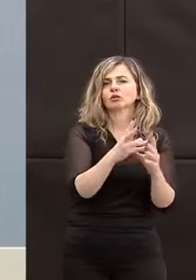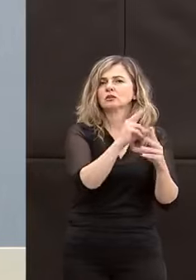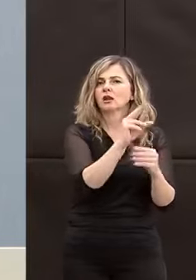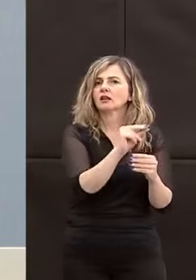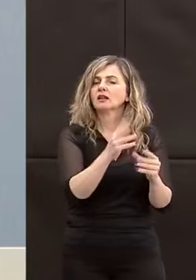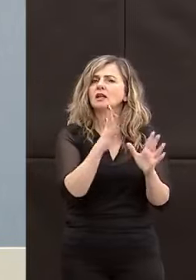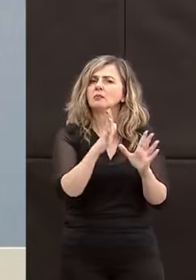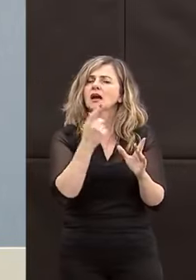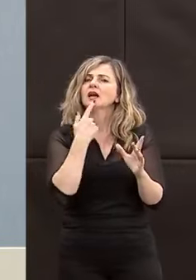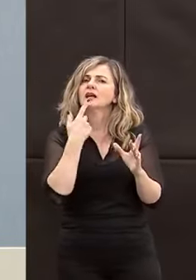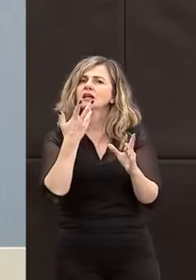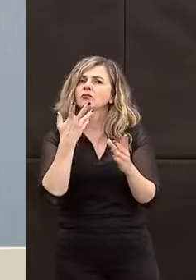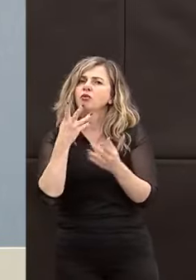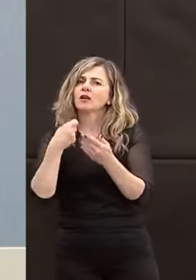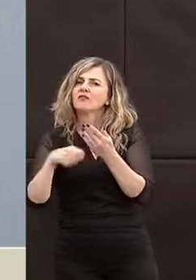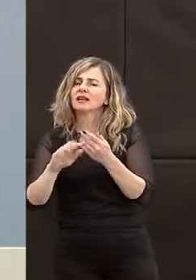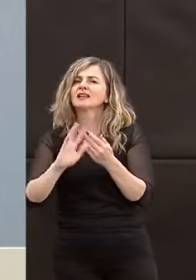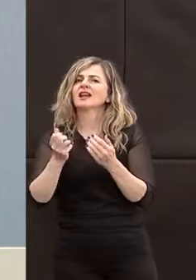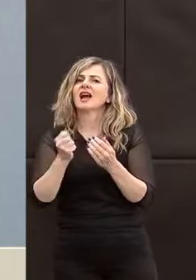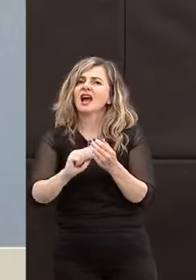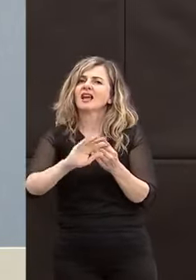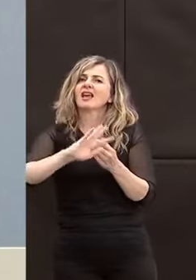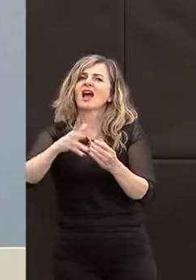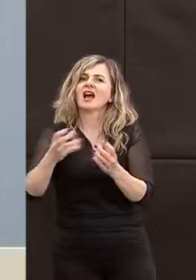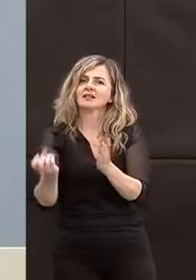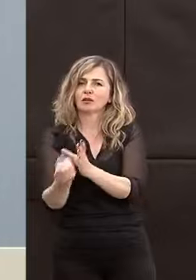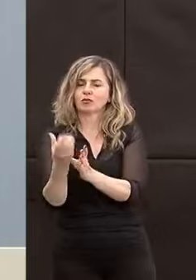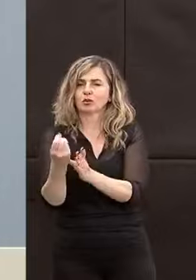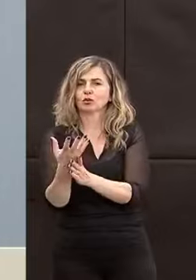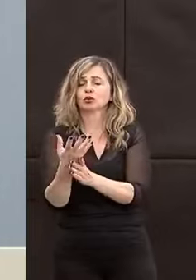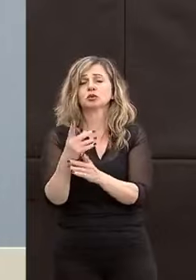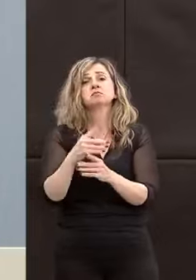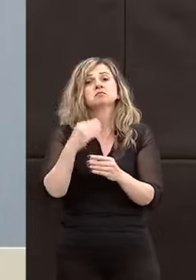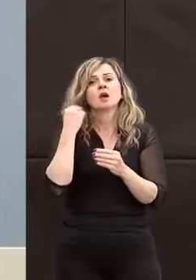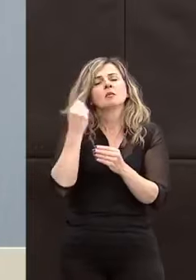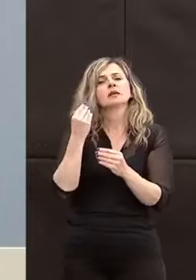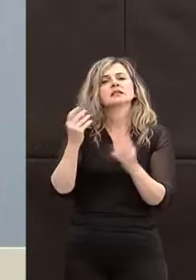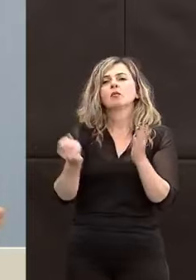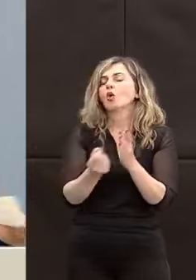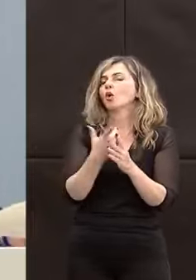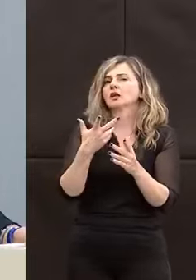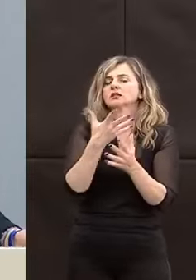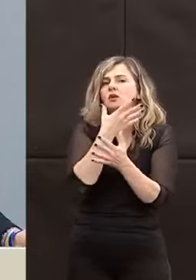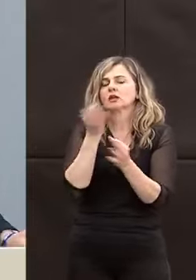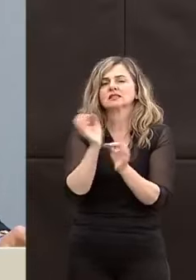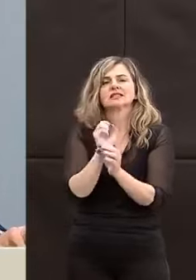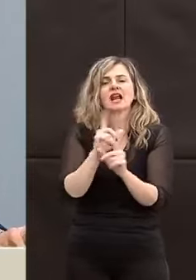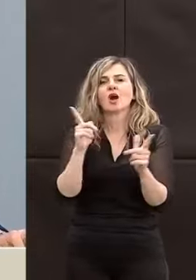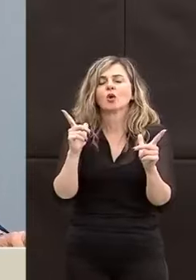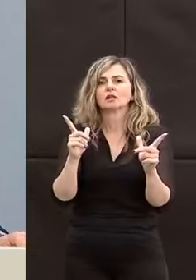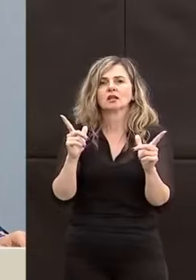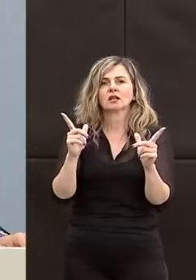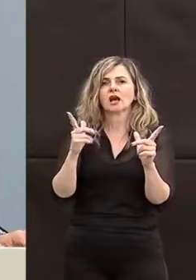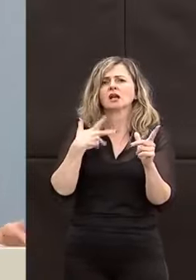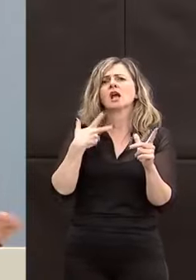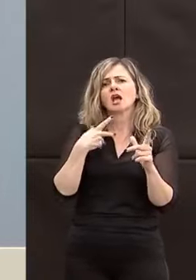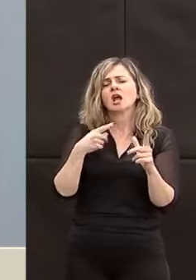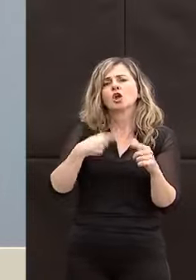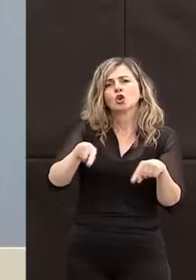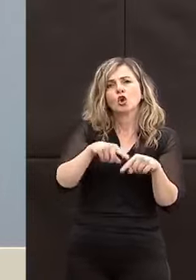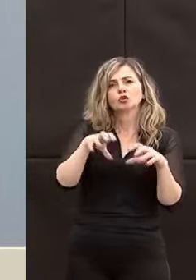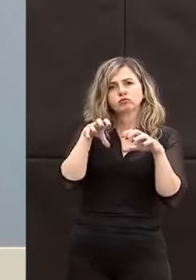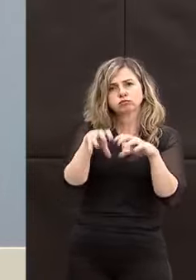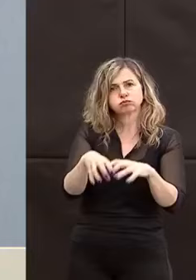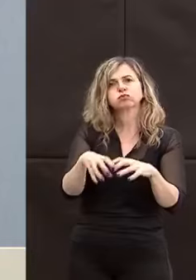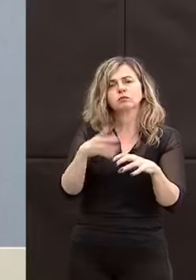quindi pensiamo che questo sia un'opportunità straordinaria e sarà impegno impegno nostro quello